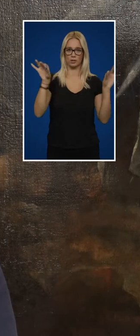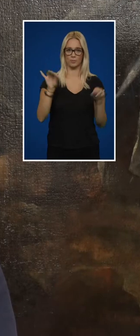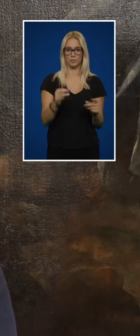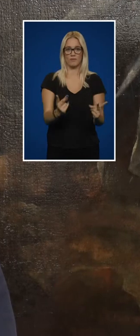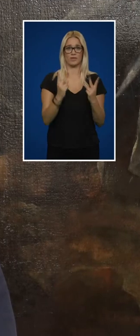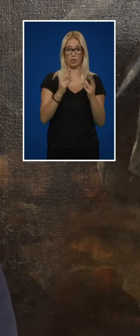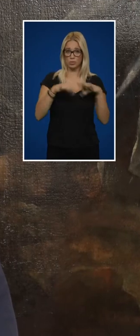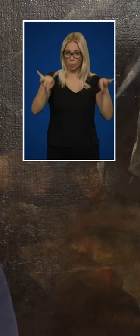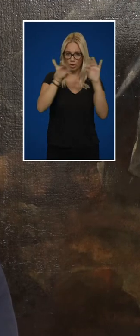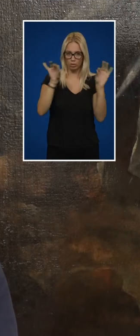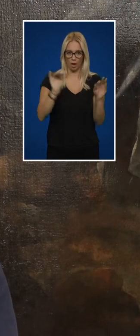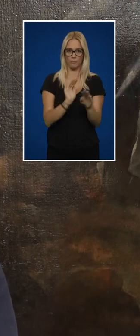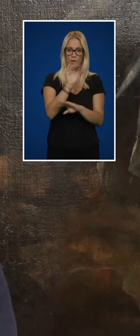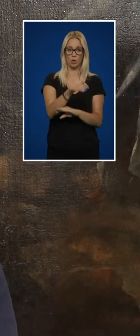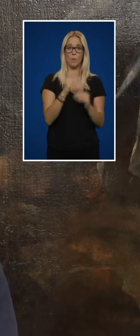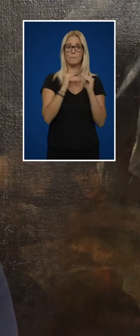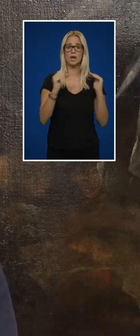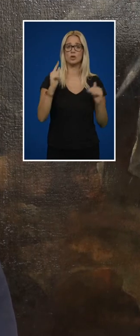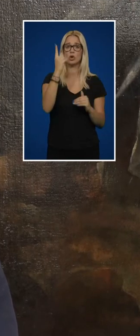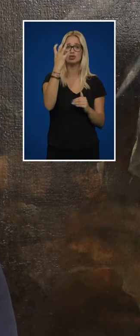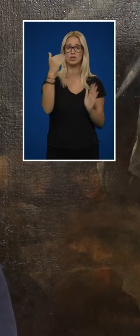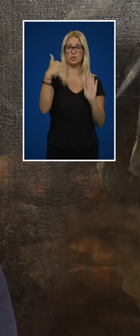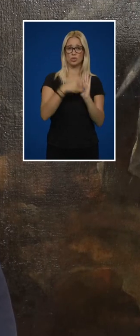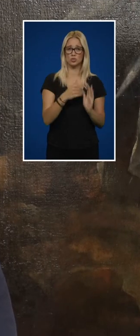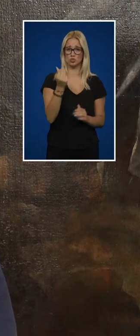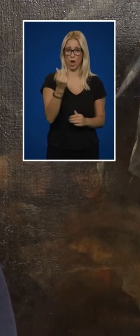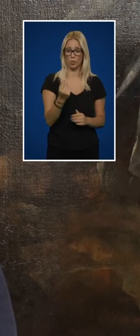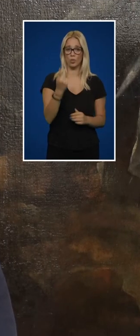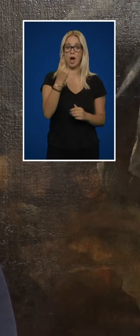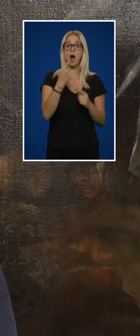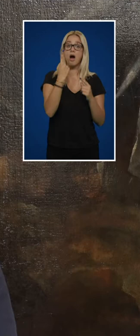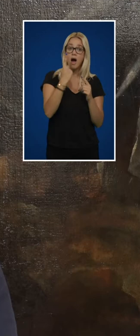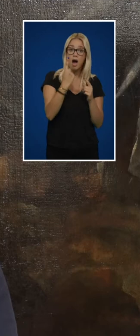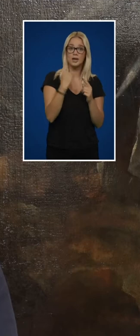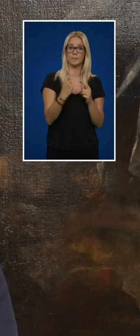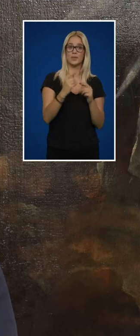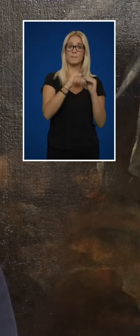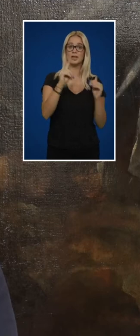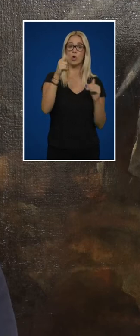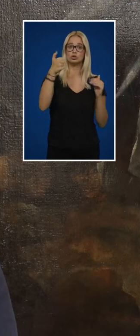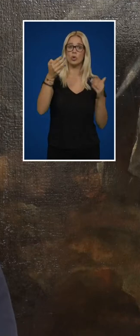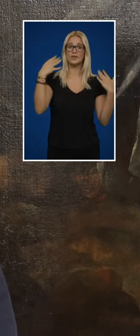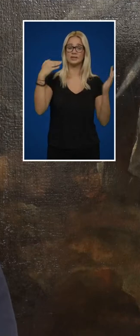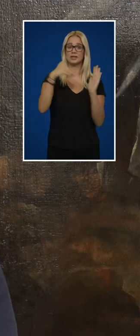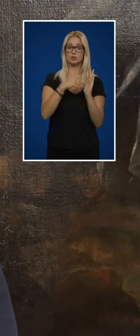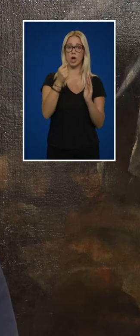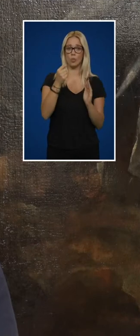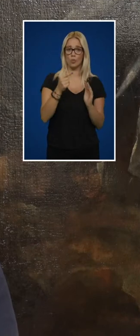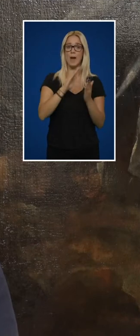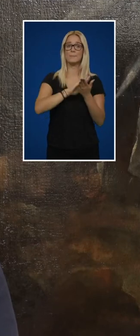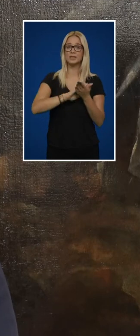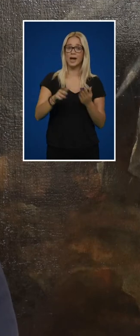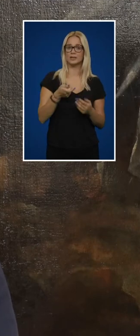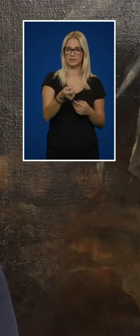i kohezija. Dakle, sama svrha i cilj projekta je zapravo podignuti svijest građana grada Zadra